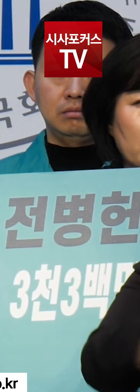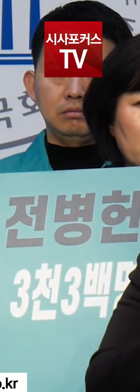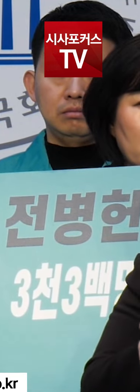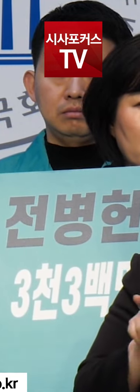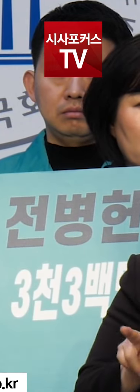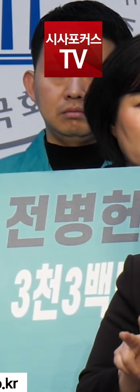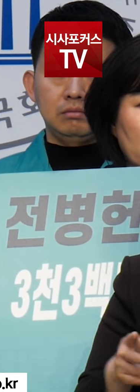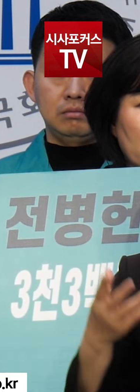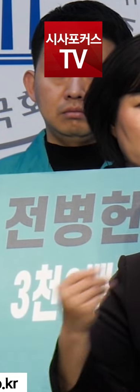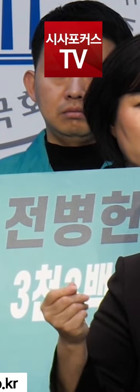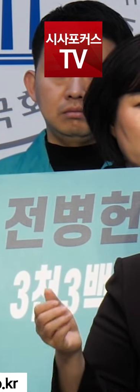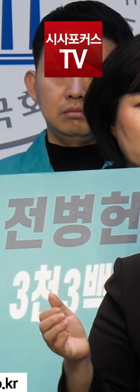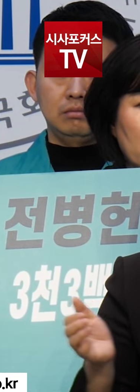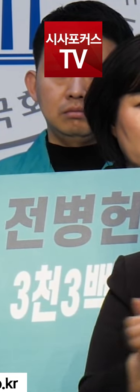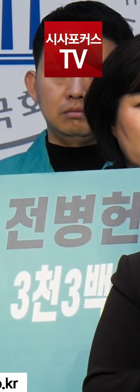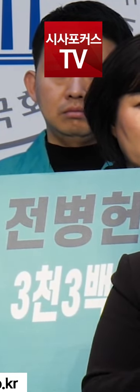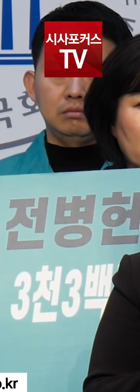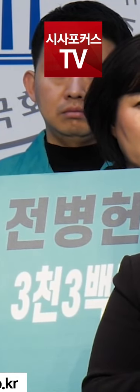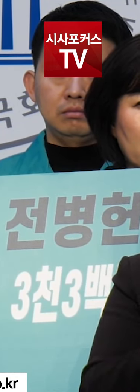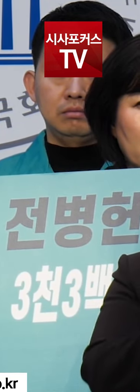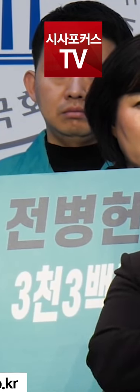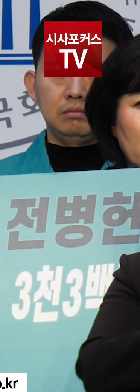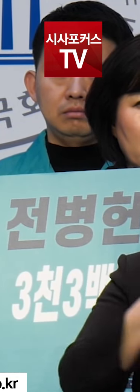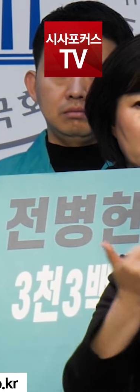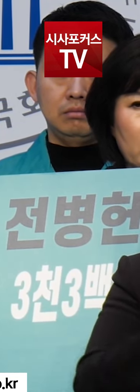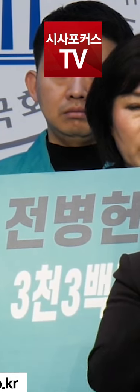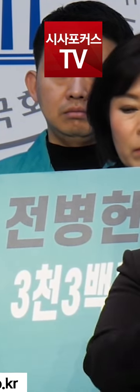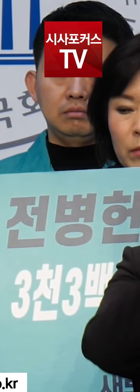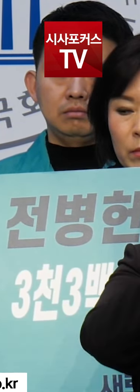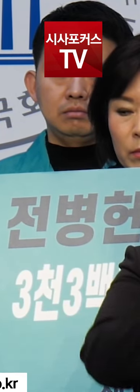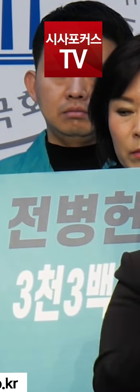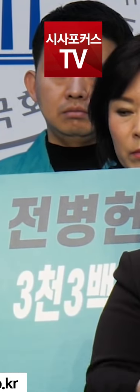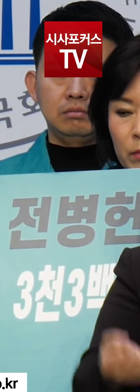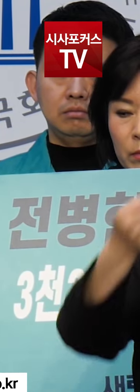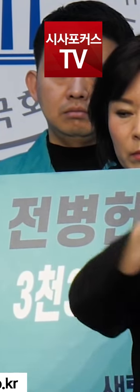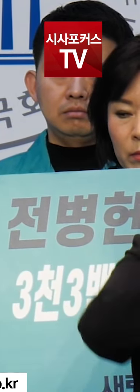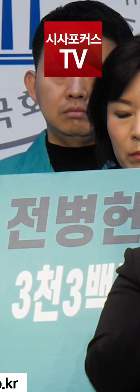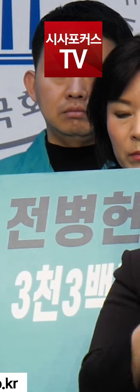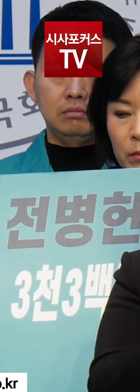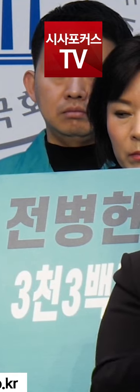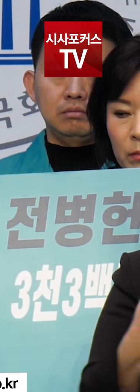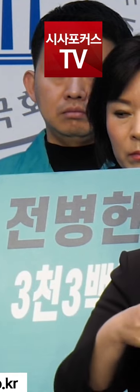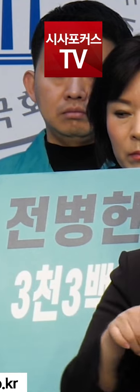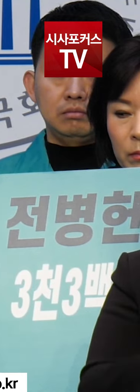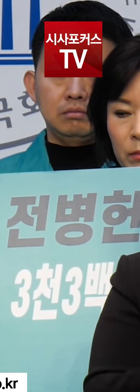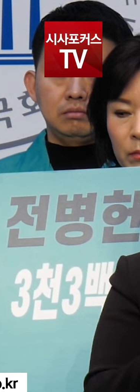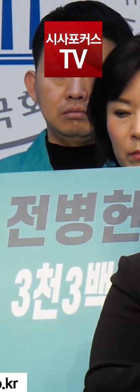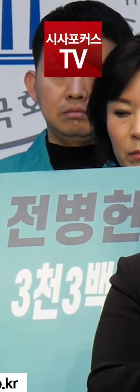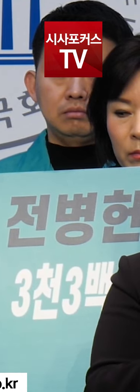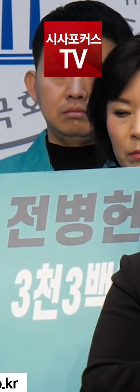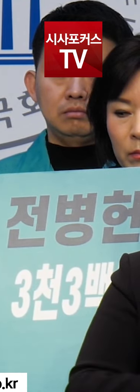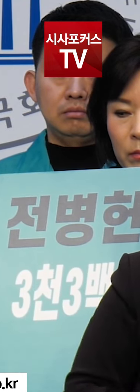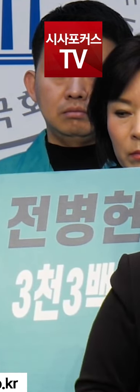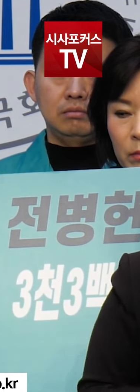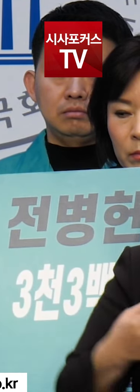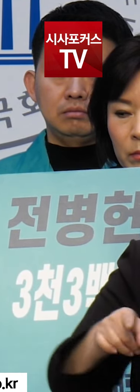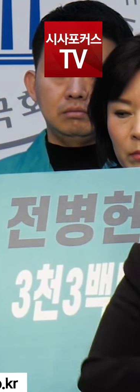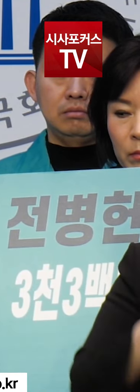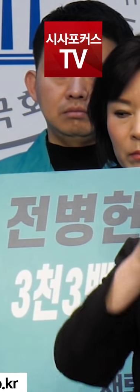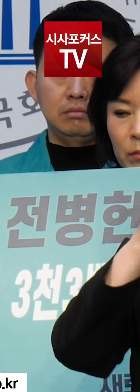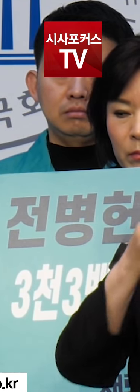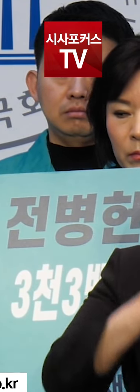강력하게 제동시키고 의회 민주주의의 복원을 위해 함께 합시다. 함께